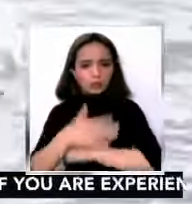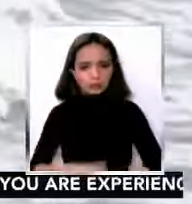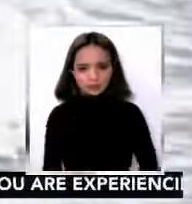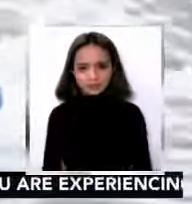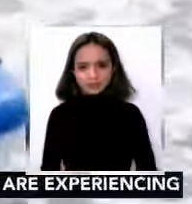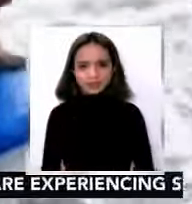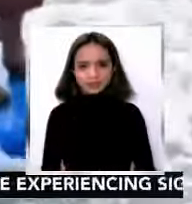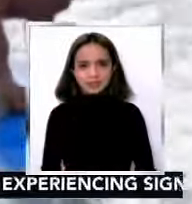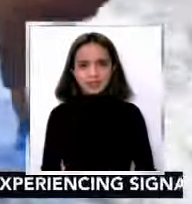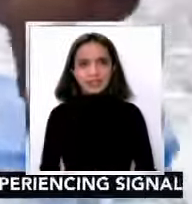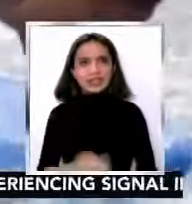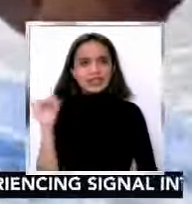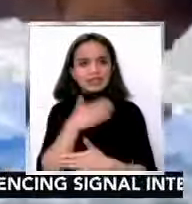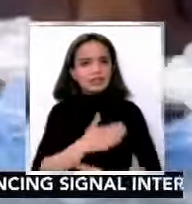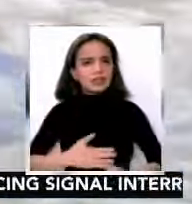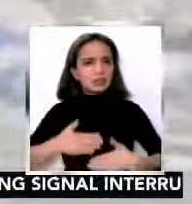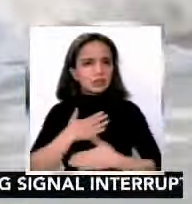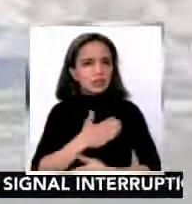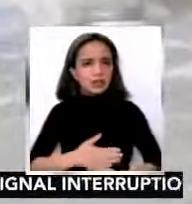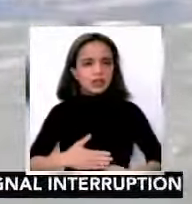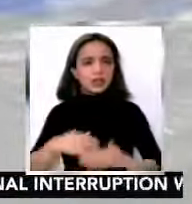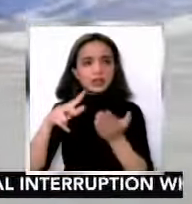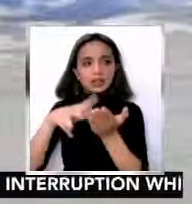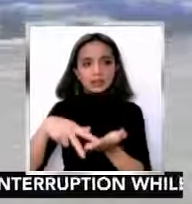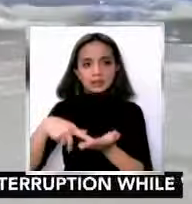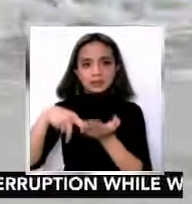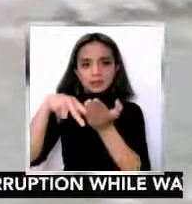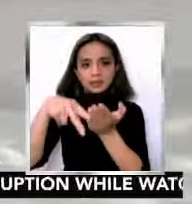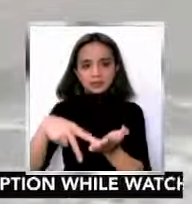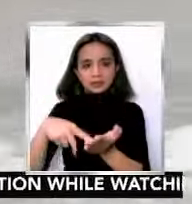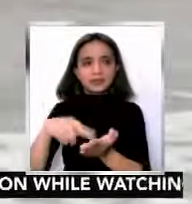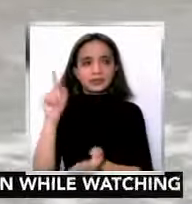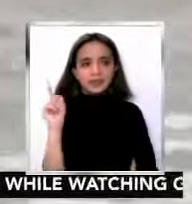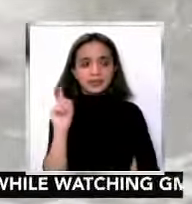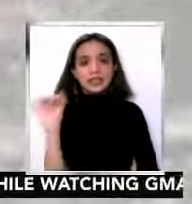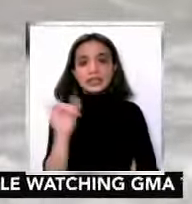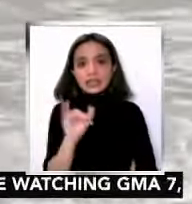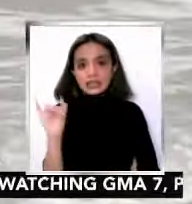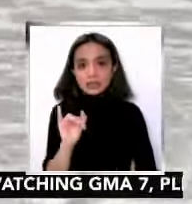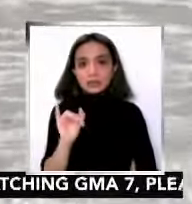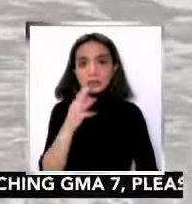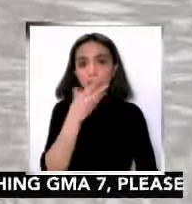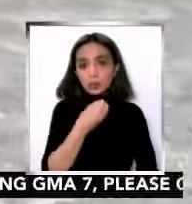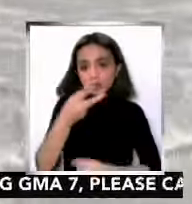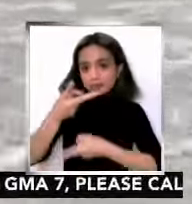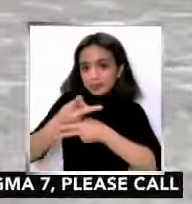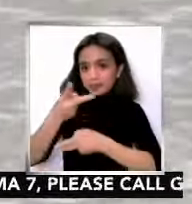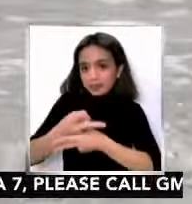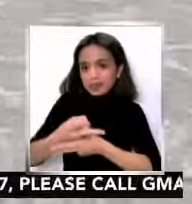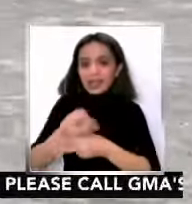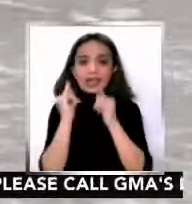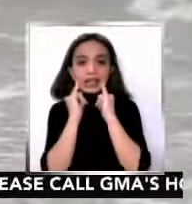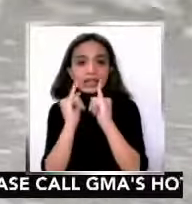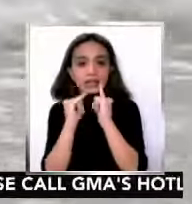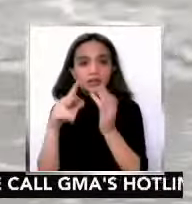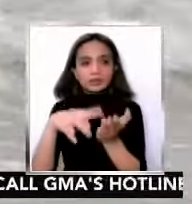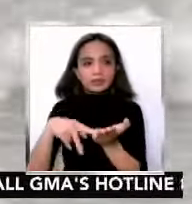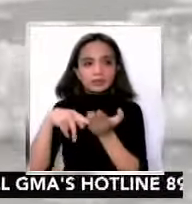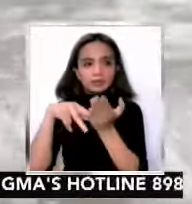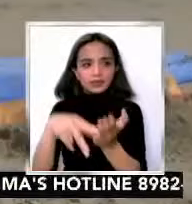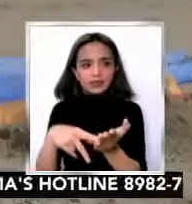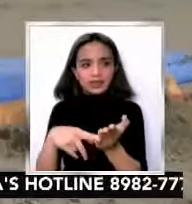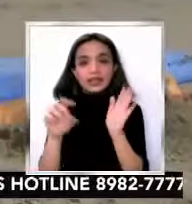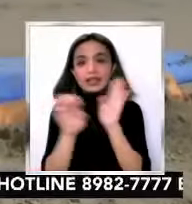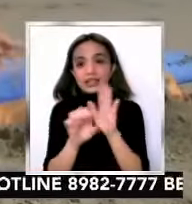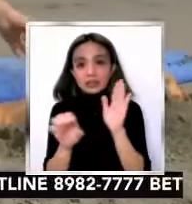Enjoy rin sa surfing ang Baler Beach Dog na si Kuhi at ang fur daddy niyang surfing instructor na si Job. Pag natapos ako yung